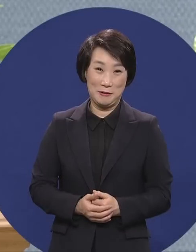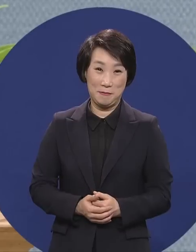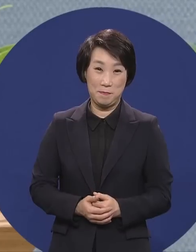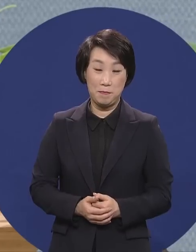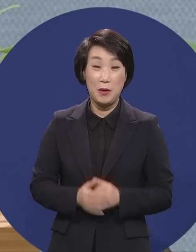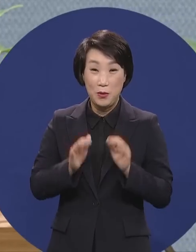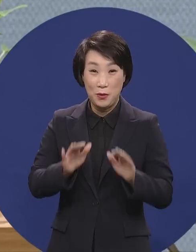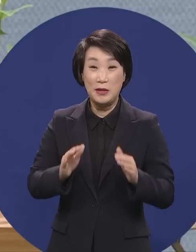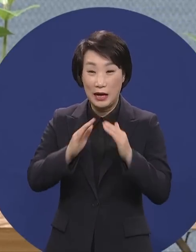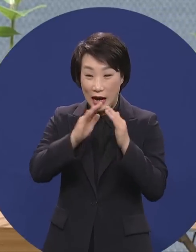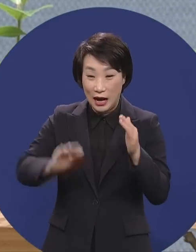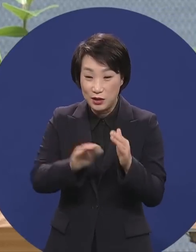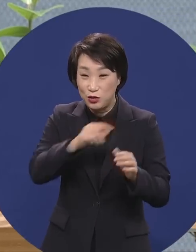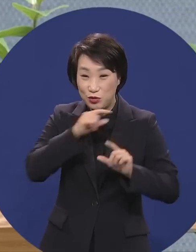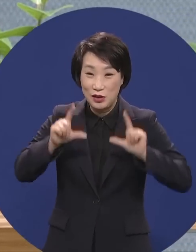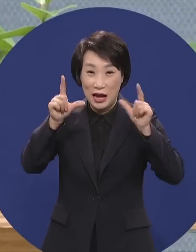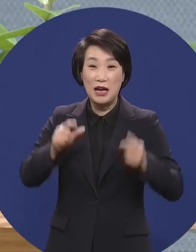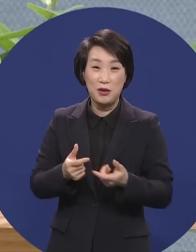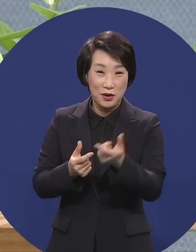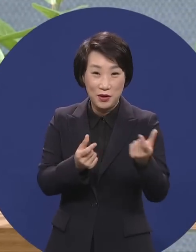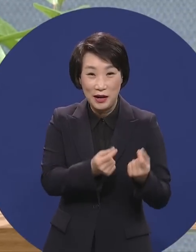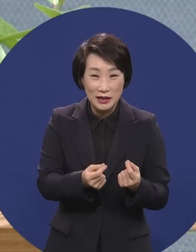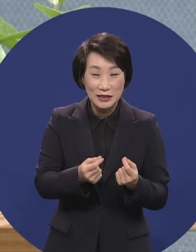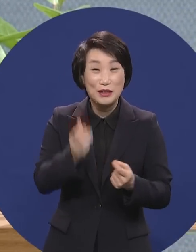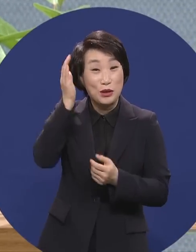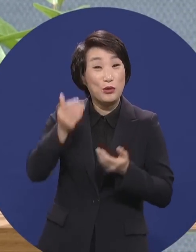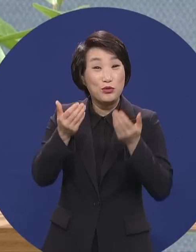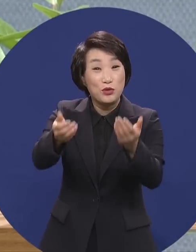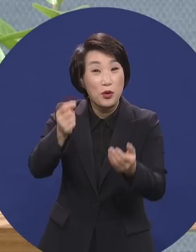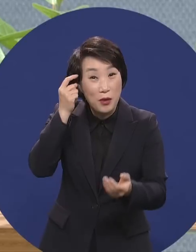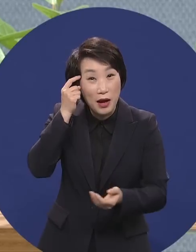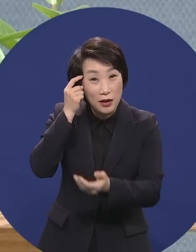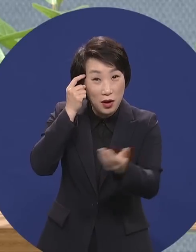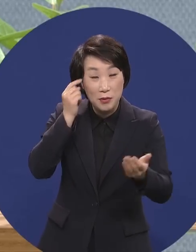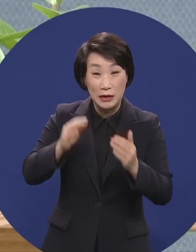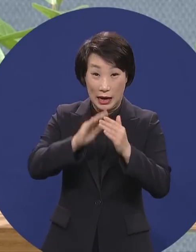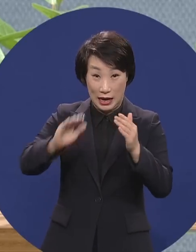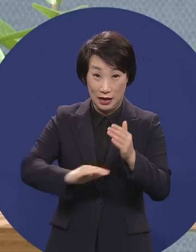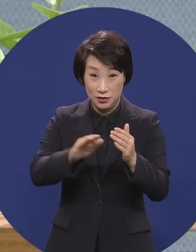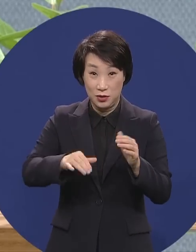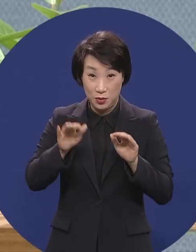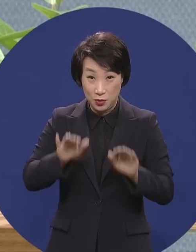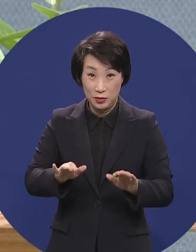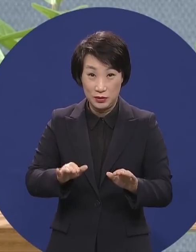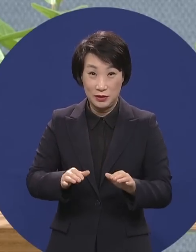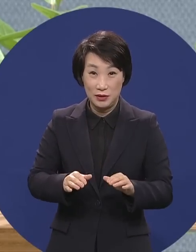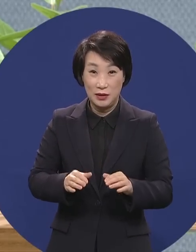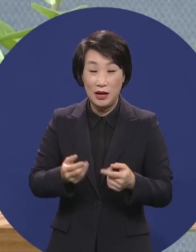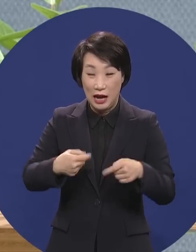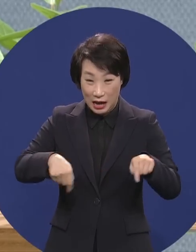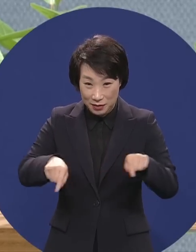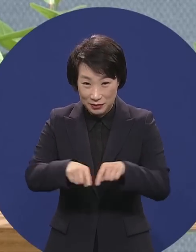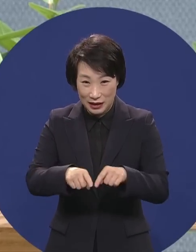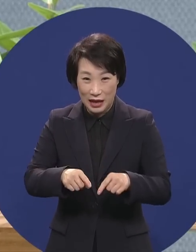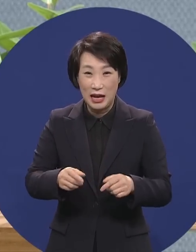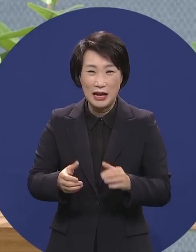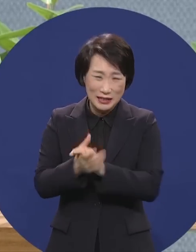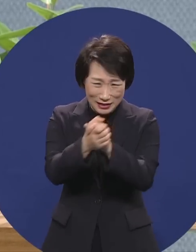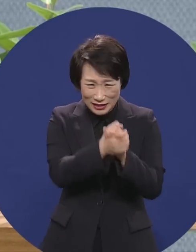왜 오늘 가정주의의 이와 같은 말씀을 드리느냐? 여러분의 가정이 오순도순 아무리